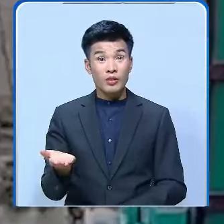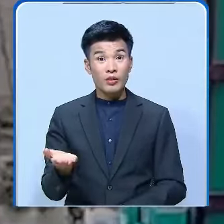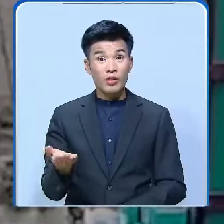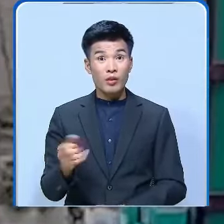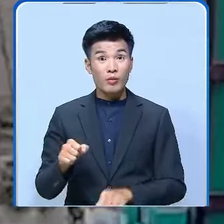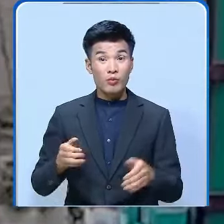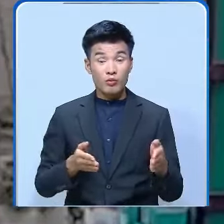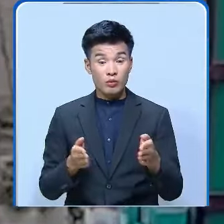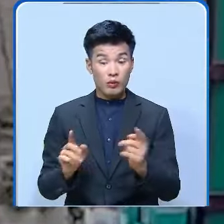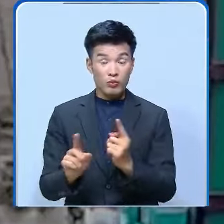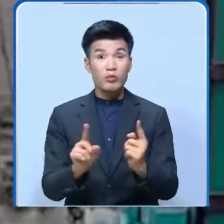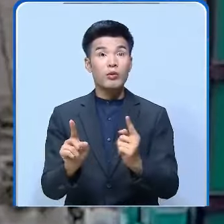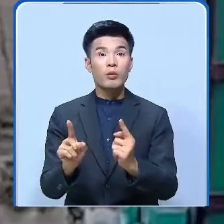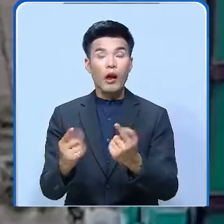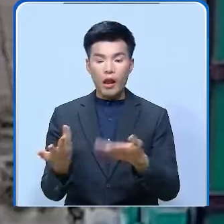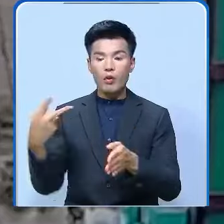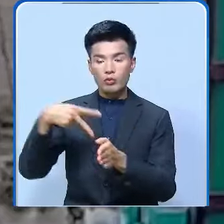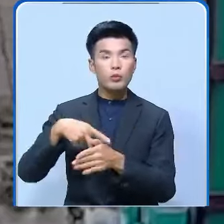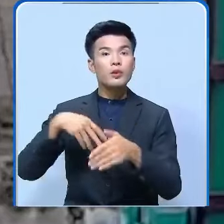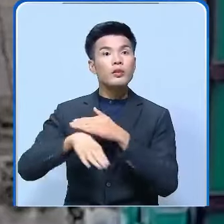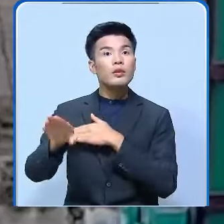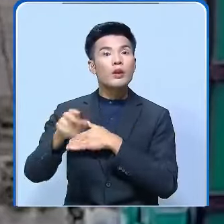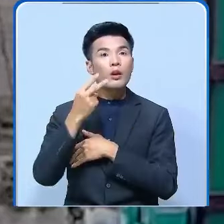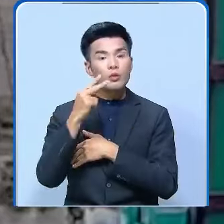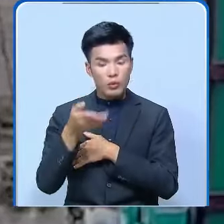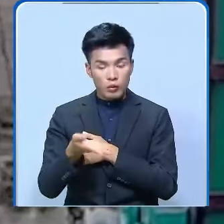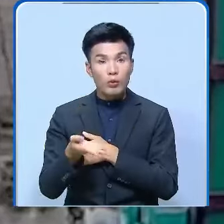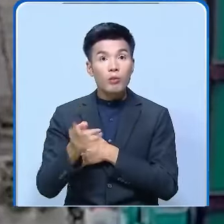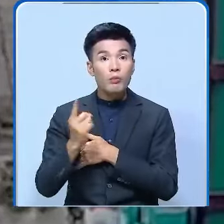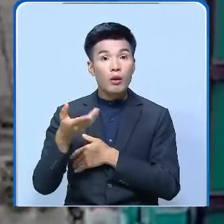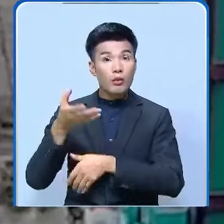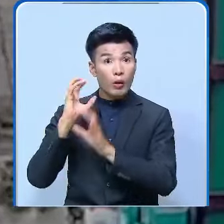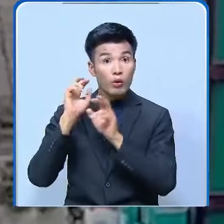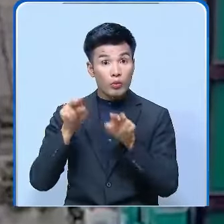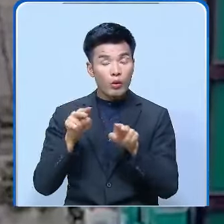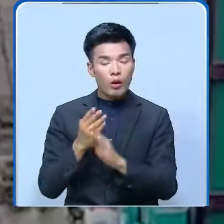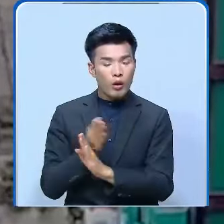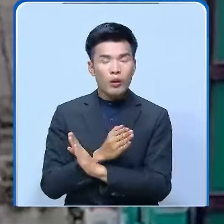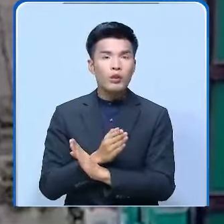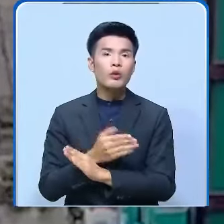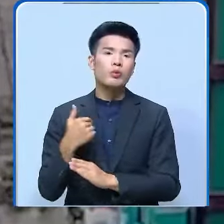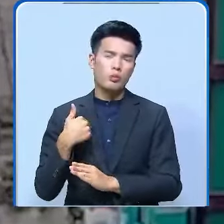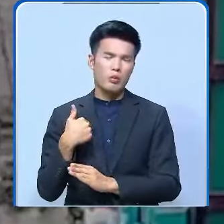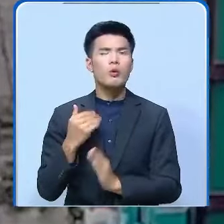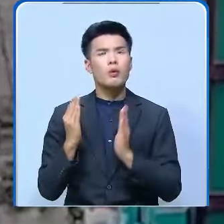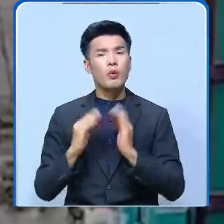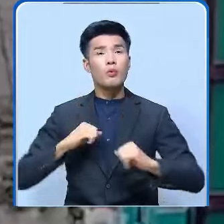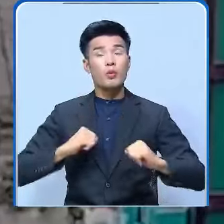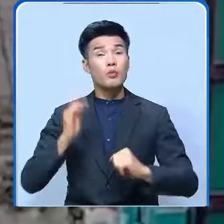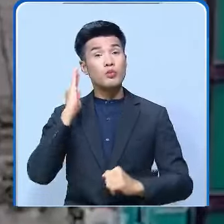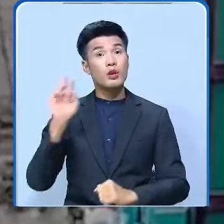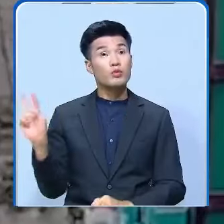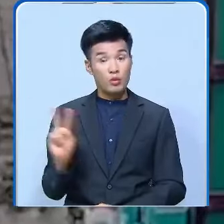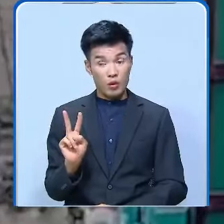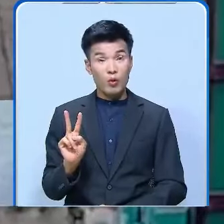คันนี้หนีไปแล้วนะคะก่อเหตุเสร็จหนีไปเลยย้อนภาพให้คุณผู้ชมได้ดูคลิปเหตุการณ์ต้นเรื่องก็คือเป็นภาพเหตุการณ์ที่วัยรุ่นชาย2ค